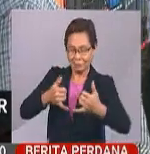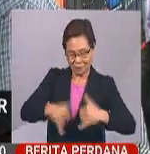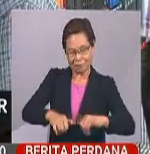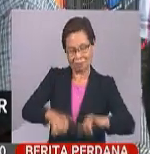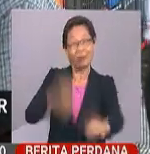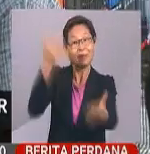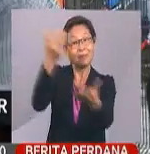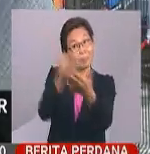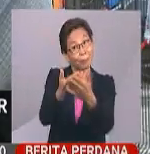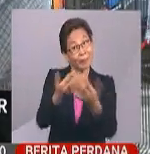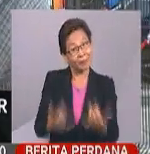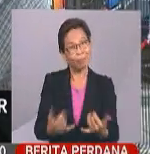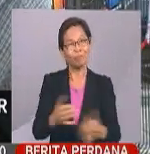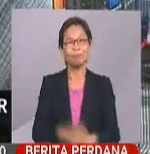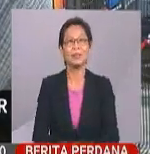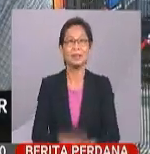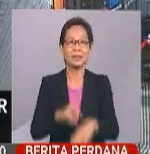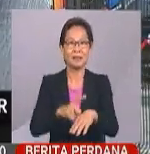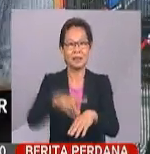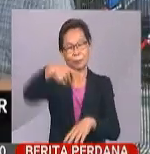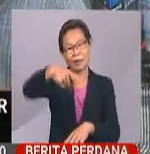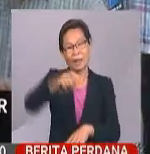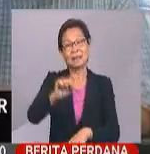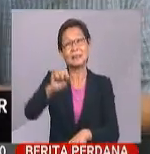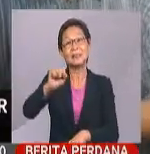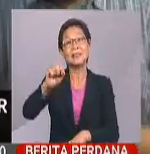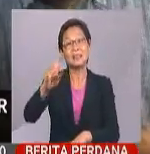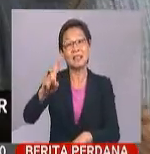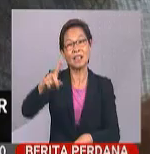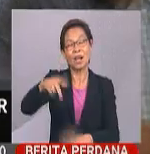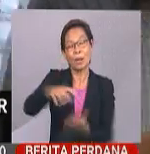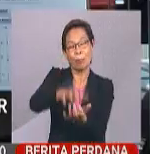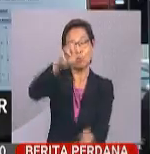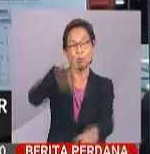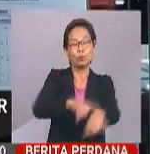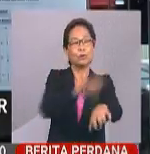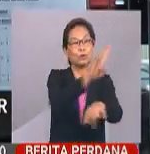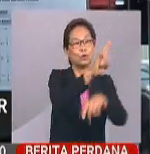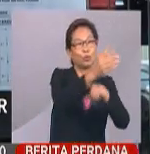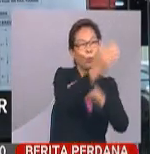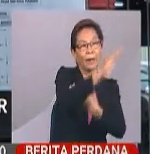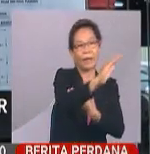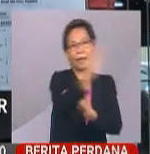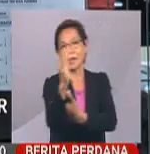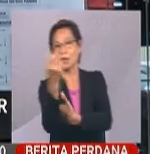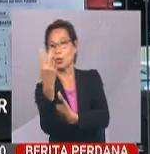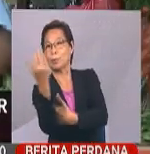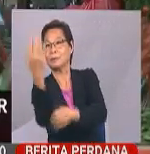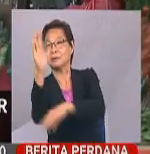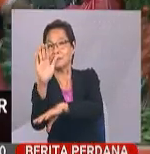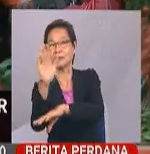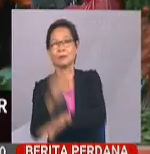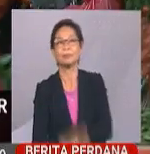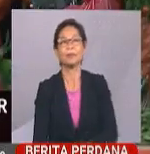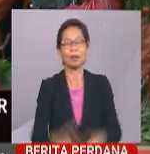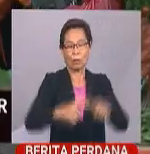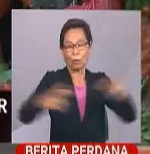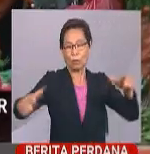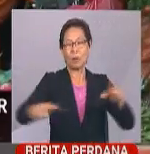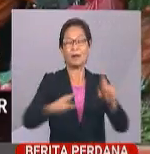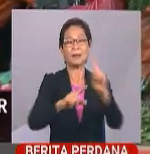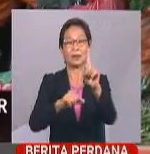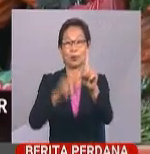beroperasi sehingga hari ini di PST Puchong bermula 7 pagi hingga 12 tengah hari. Berkeluasan